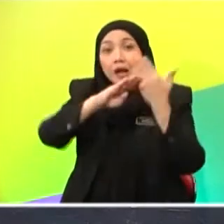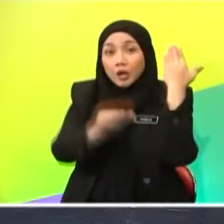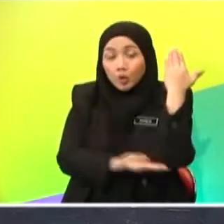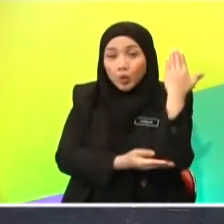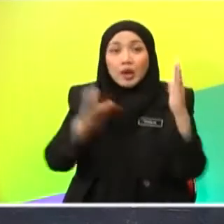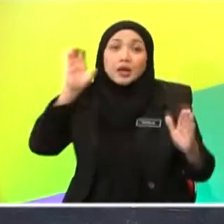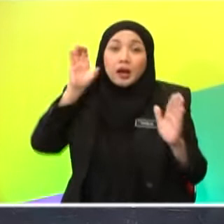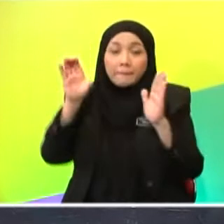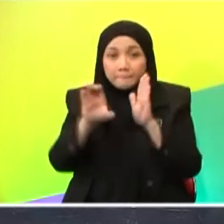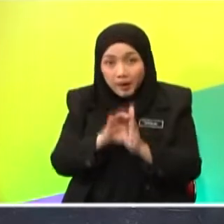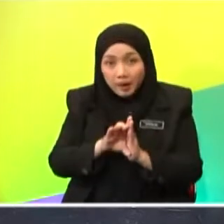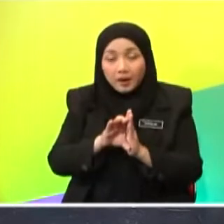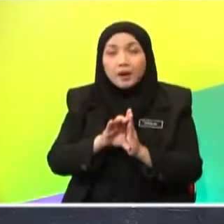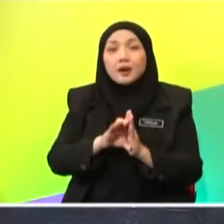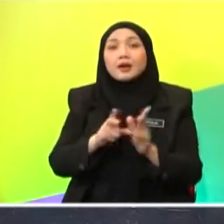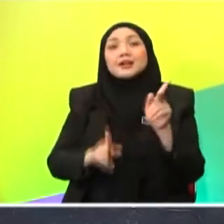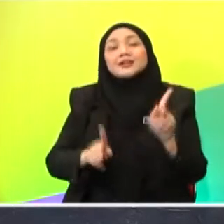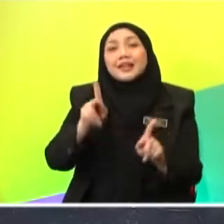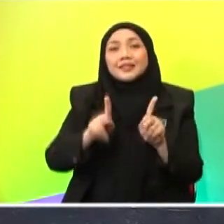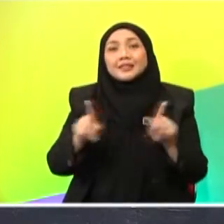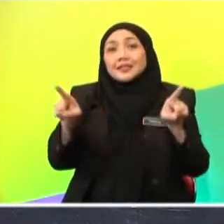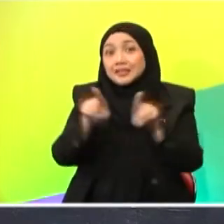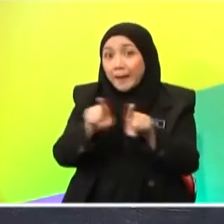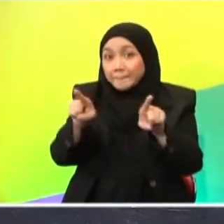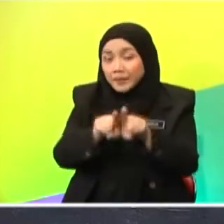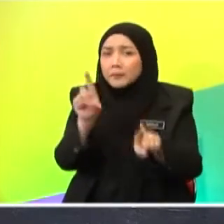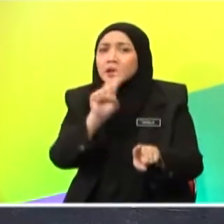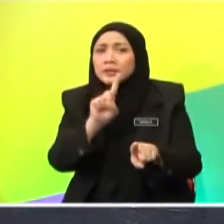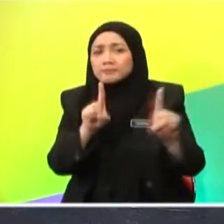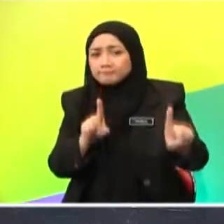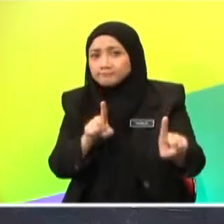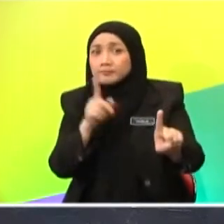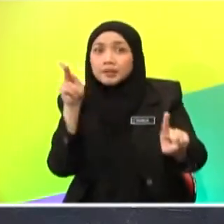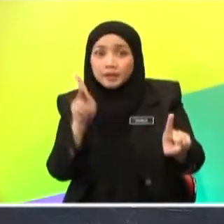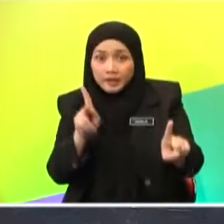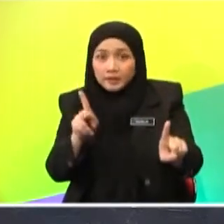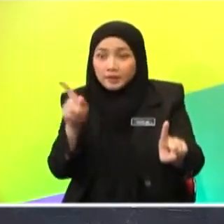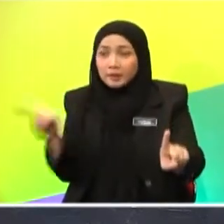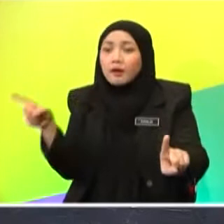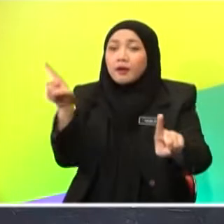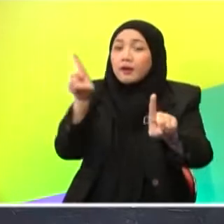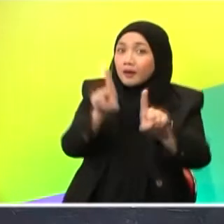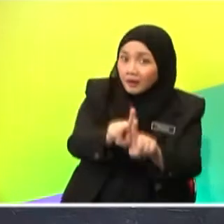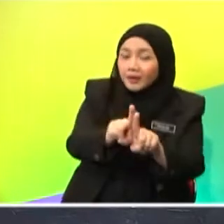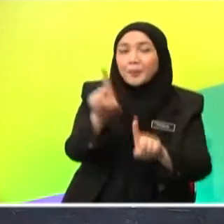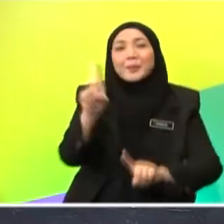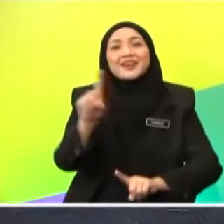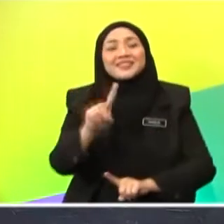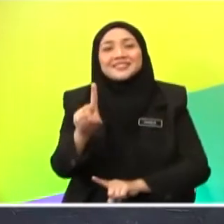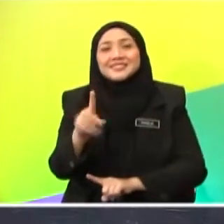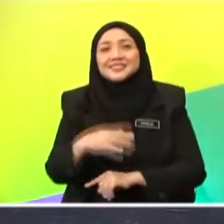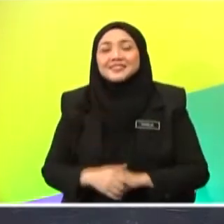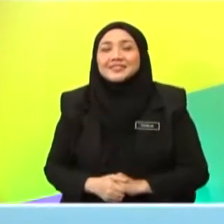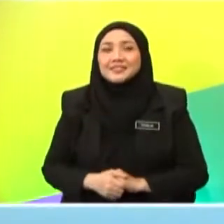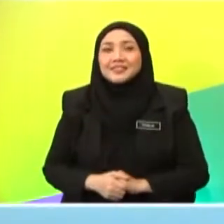terpakai jika motret teman-temannya berkumpul dicuri tengok Yani sego sambel dari punya one biru